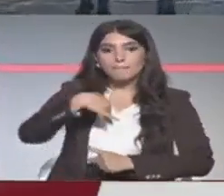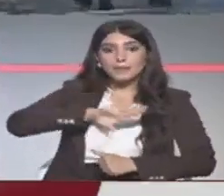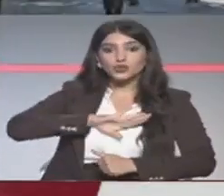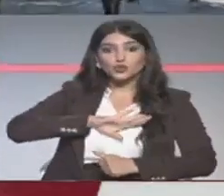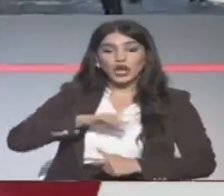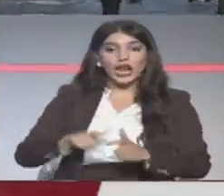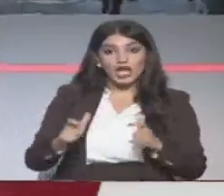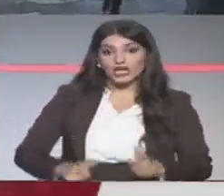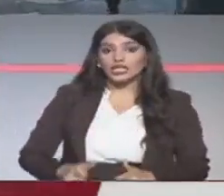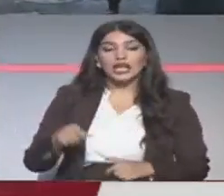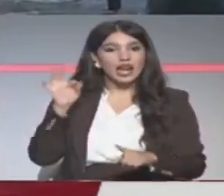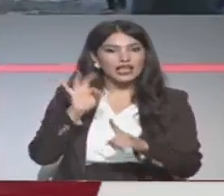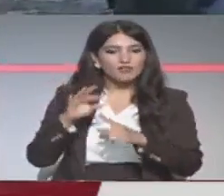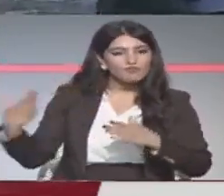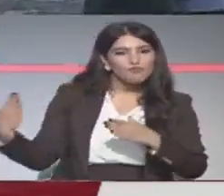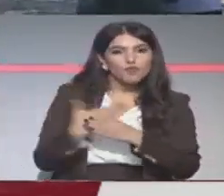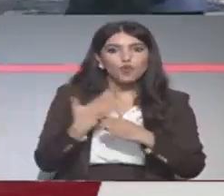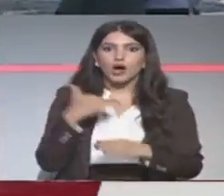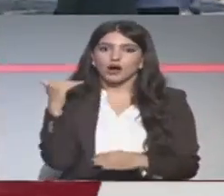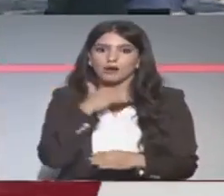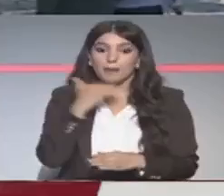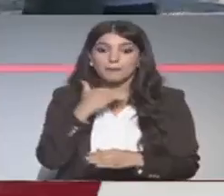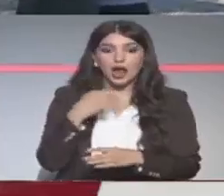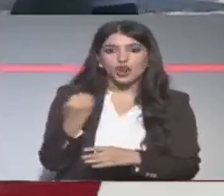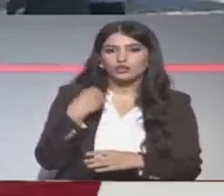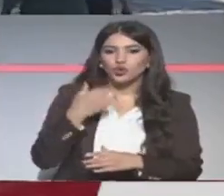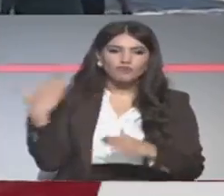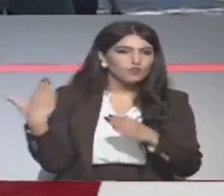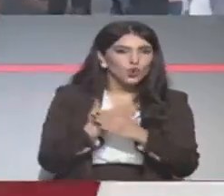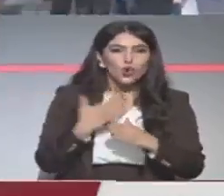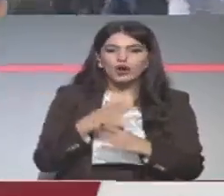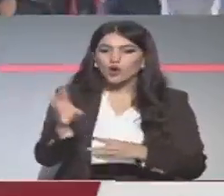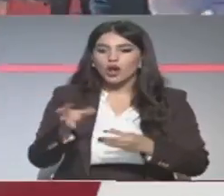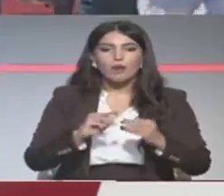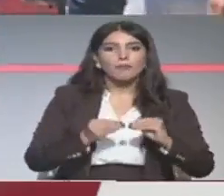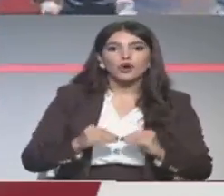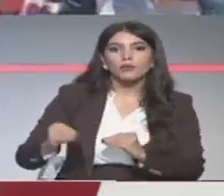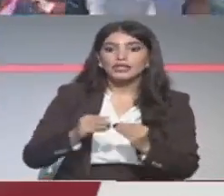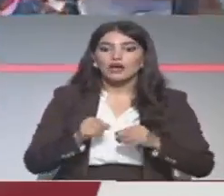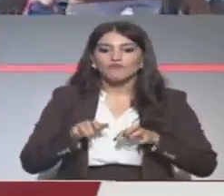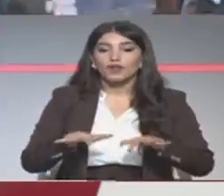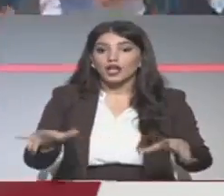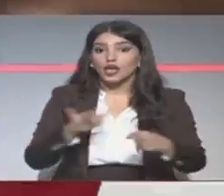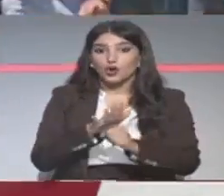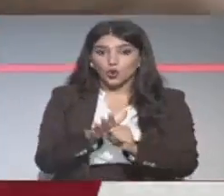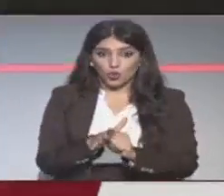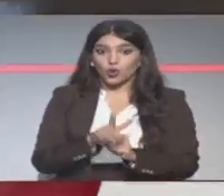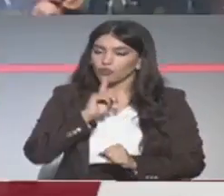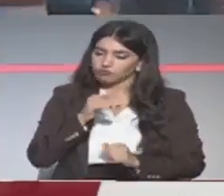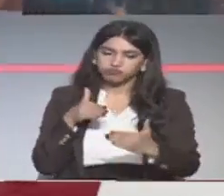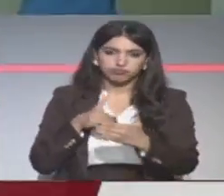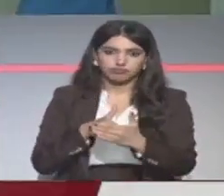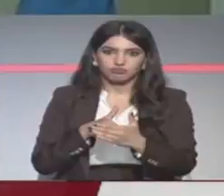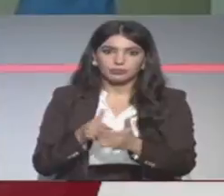الحكومة وتعنى بالتدخل الفوري والتعاطي مع الطوارئ ورفع كل الإشكاليات في علاقة بانتشار الفيروس والتصدي